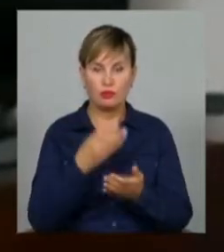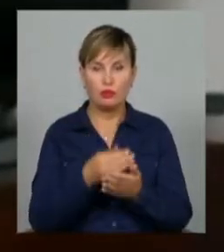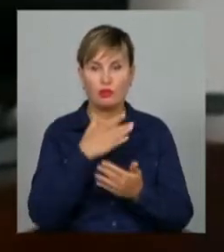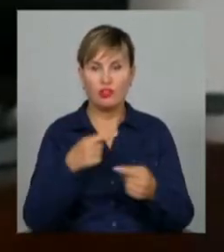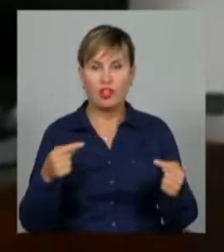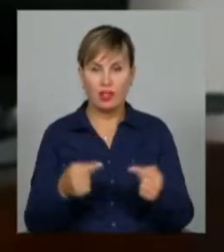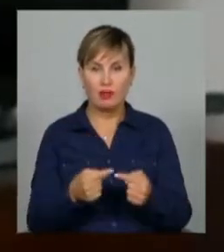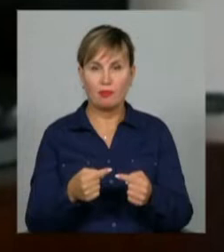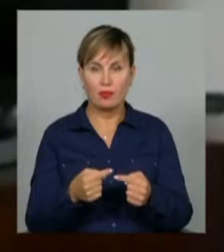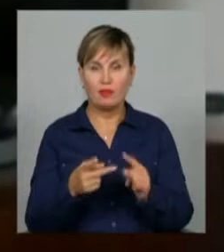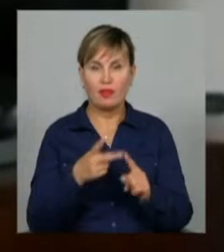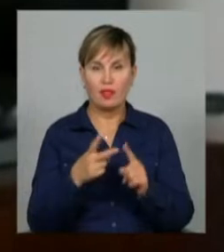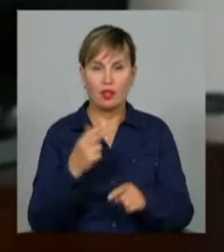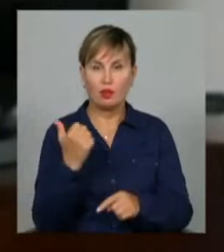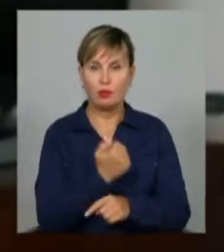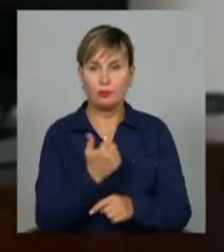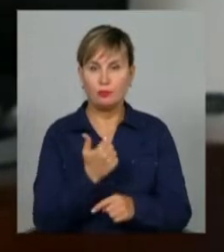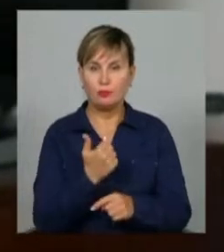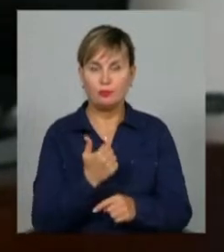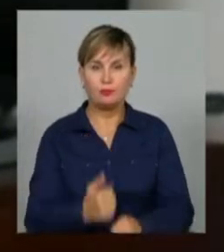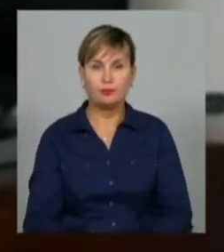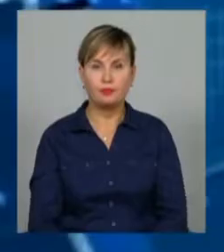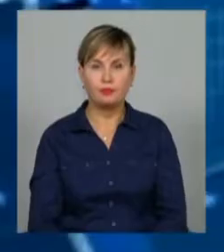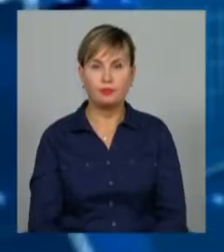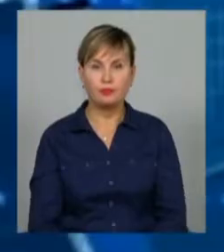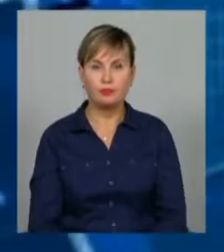время вторую дачу вакцины.